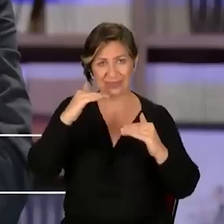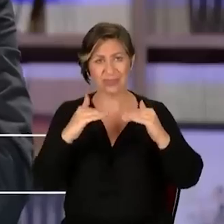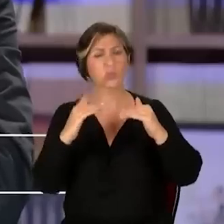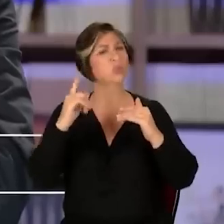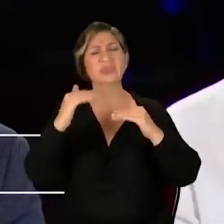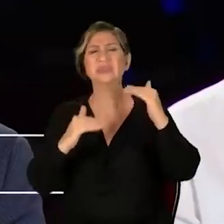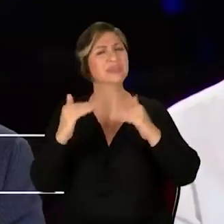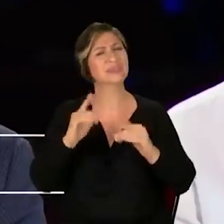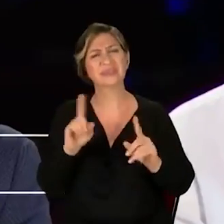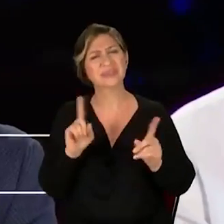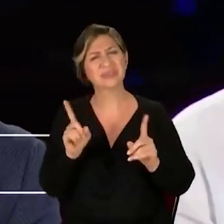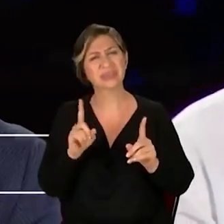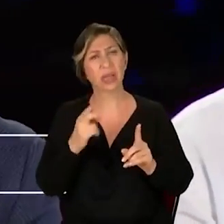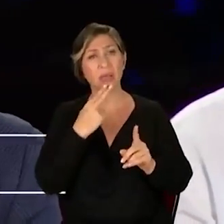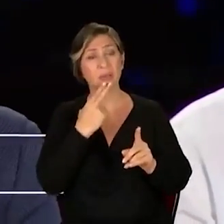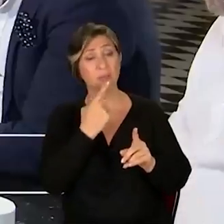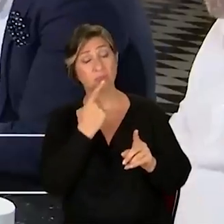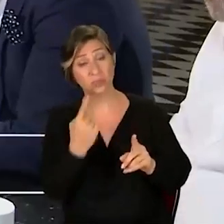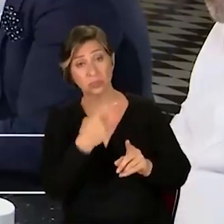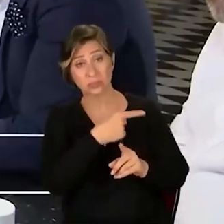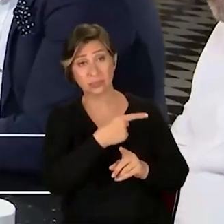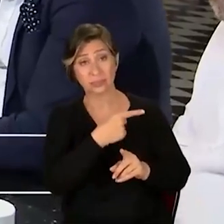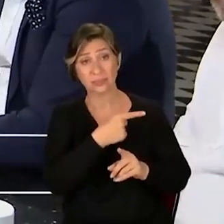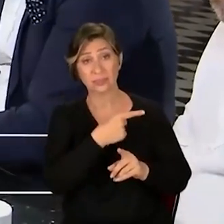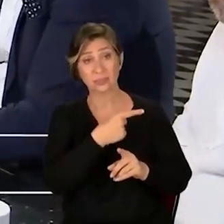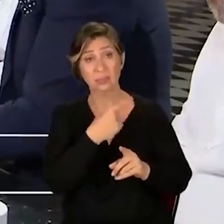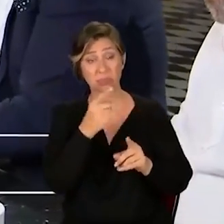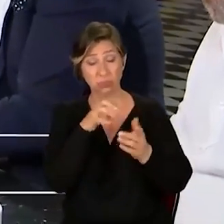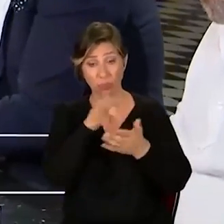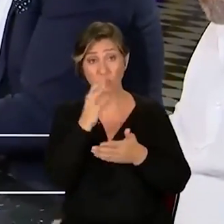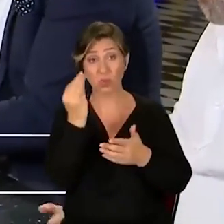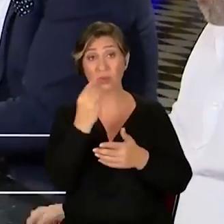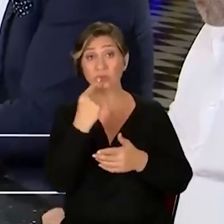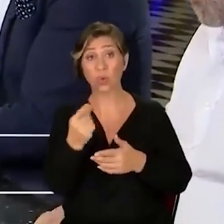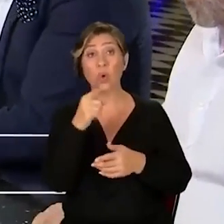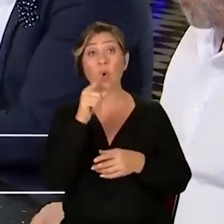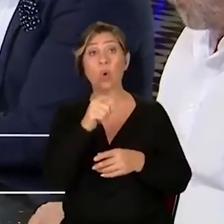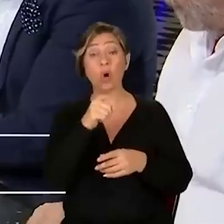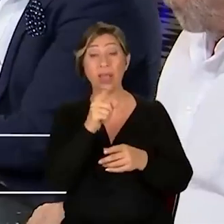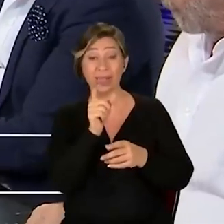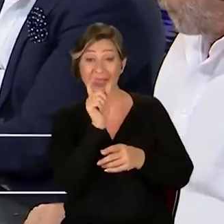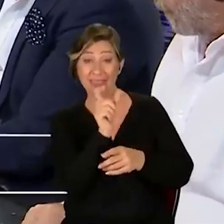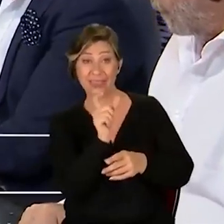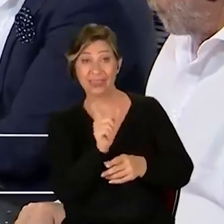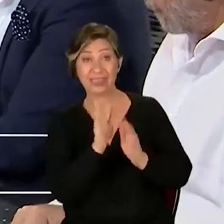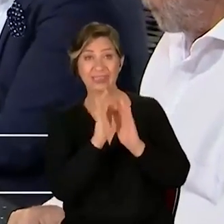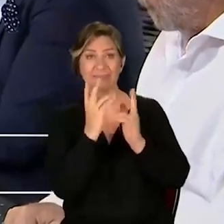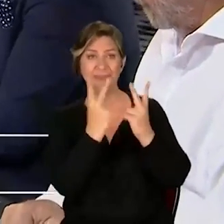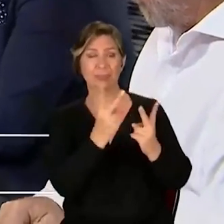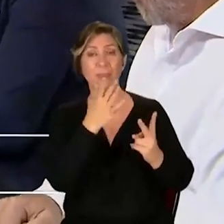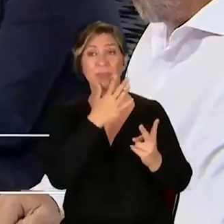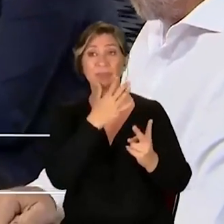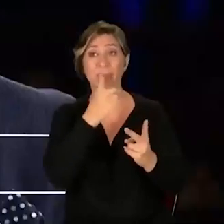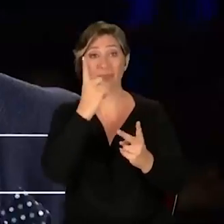çelişecek bir durum değil. Çünkü hanımefendinin söylediği kısım çok da güzel söylüyor. O oranın literatürünün söylemi. Bilimsel